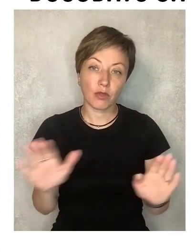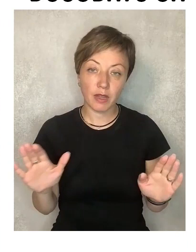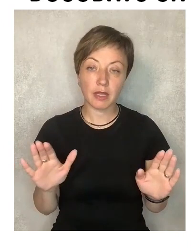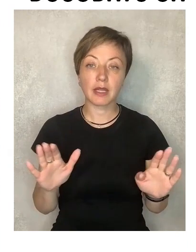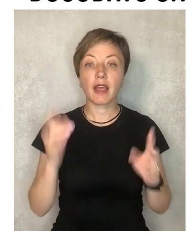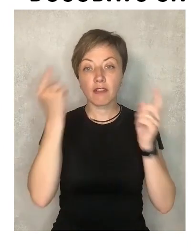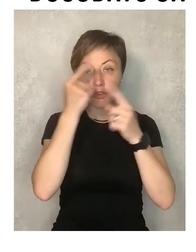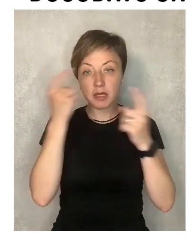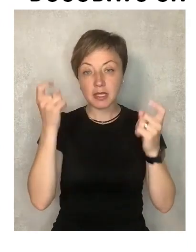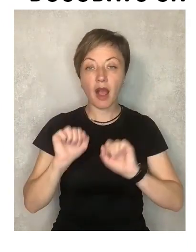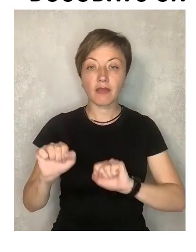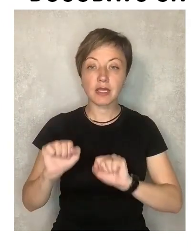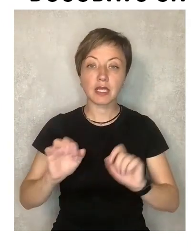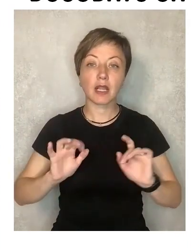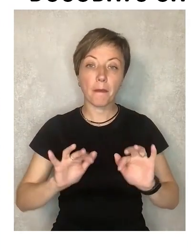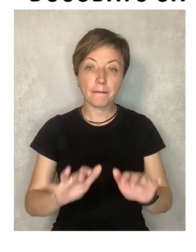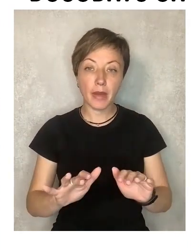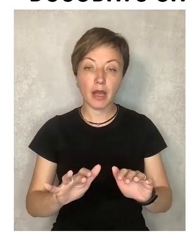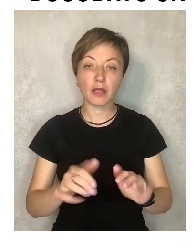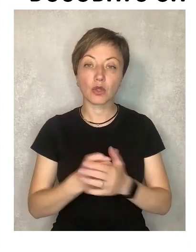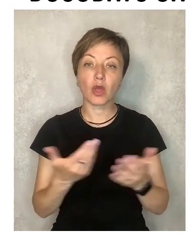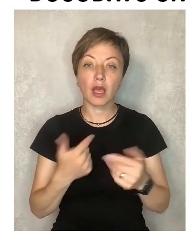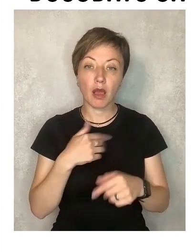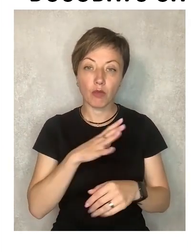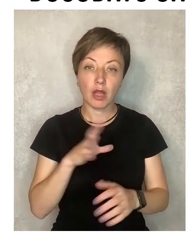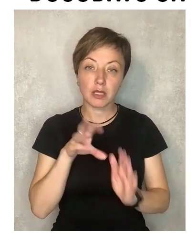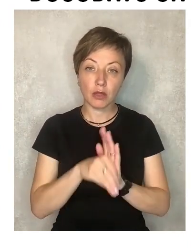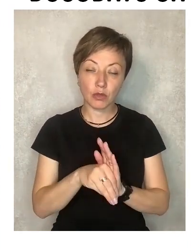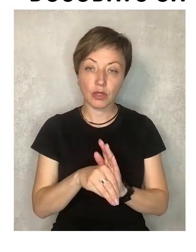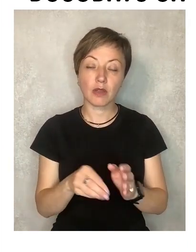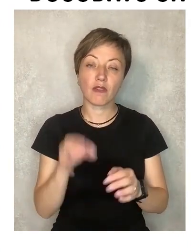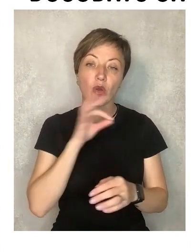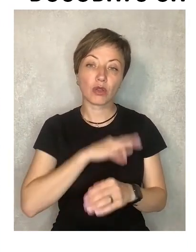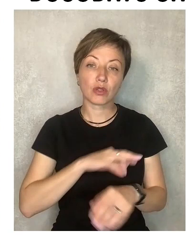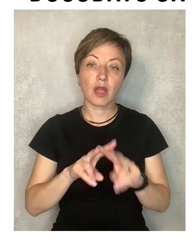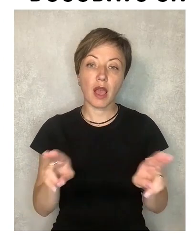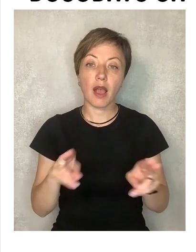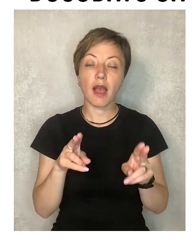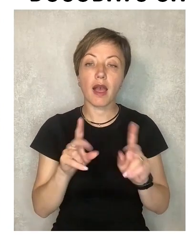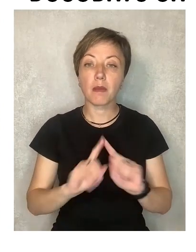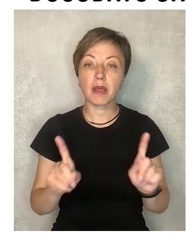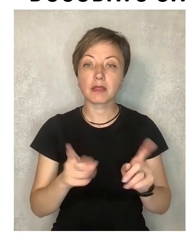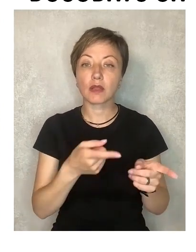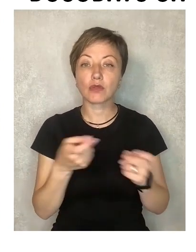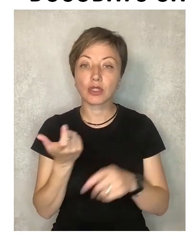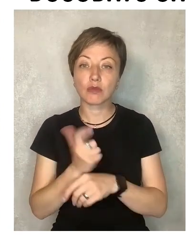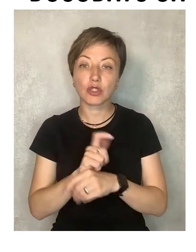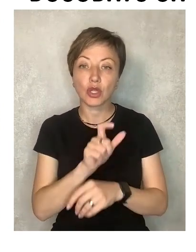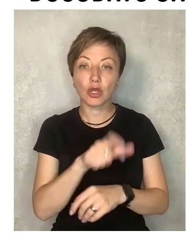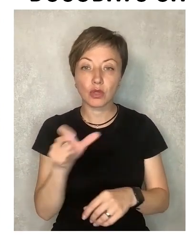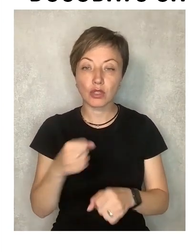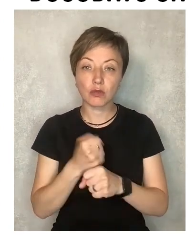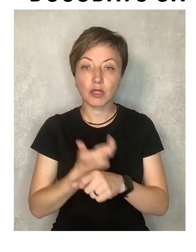і адвокаційних компаніях, до яких я була залучена, ми їх використовували як такий елемент, щоб залучити більше людей, щоб зробити їх